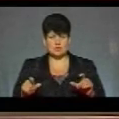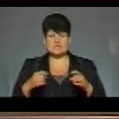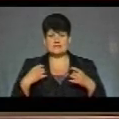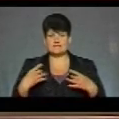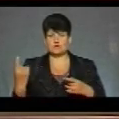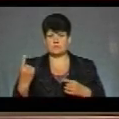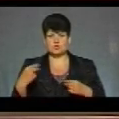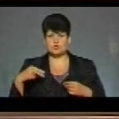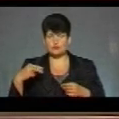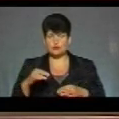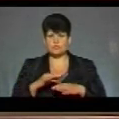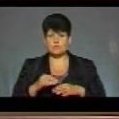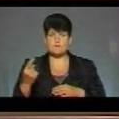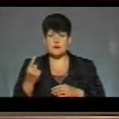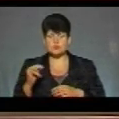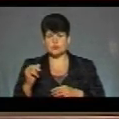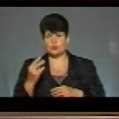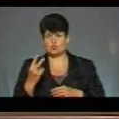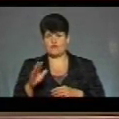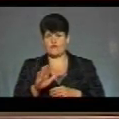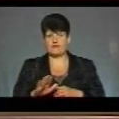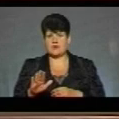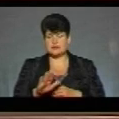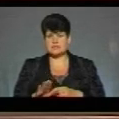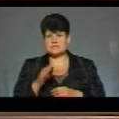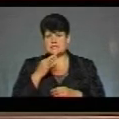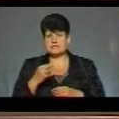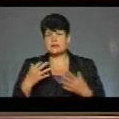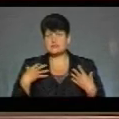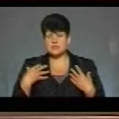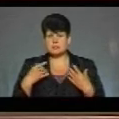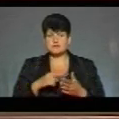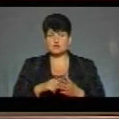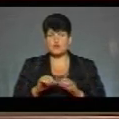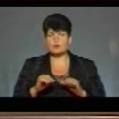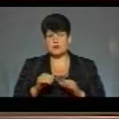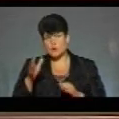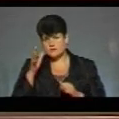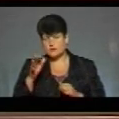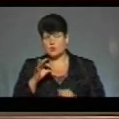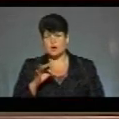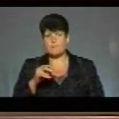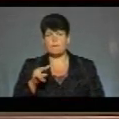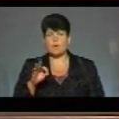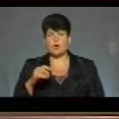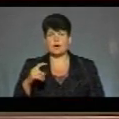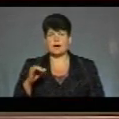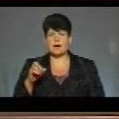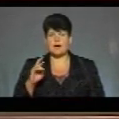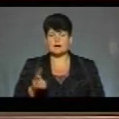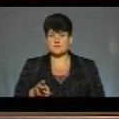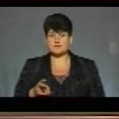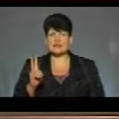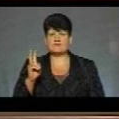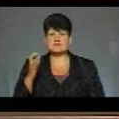першого дзвоника проведуть 1 та 2 вересня, повідомила начальниця міського управління освіти Ольга Похиляк.